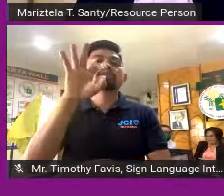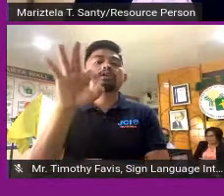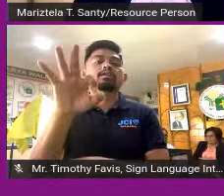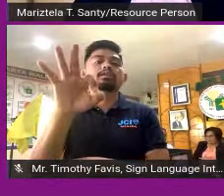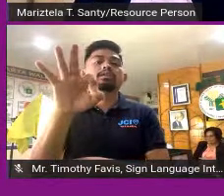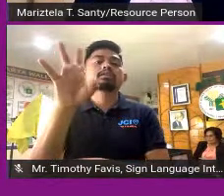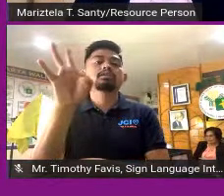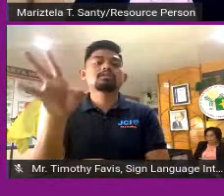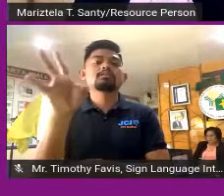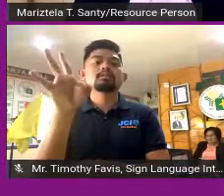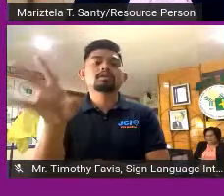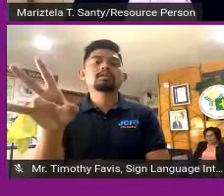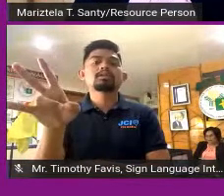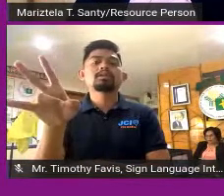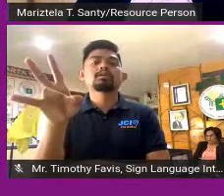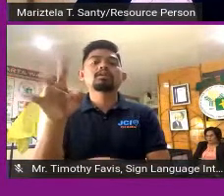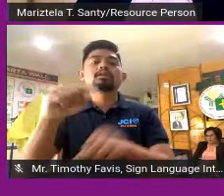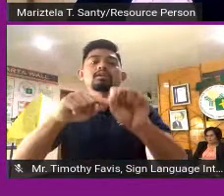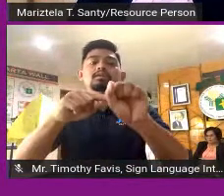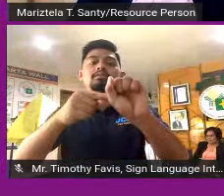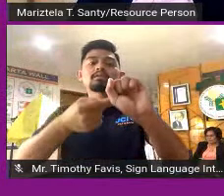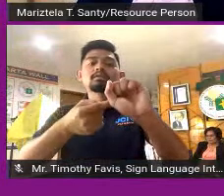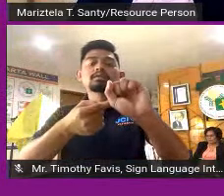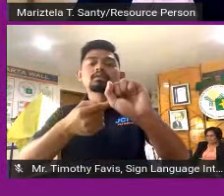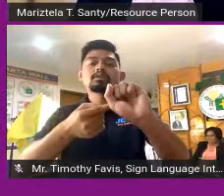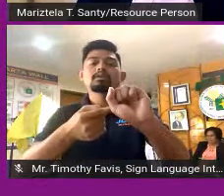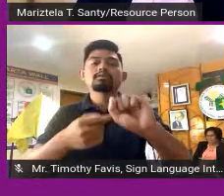1970, nag-umpisa na po yung